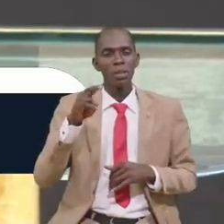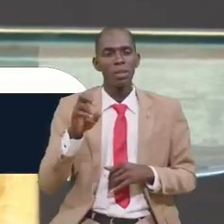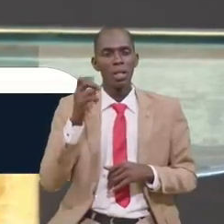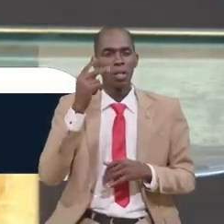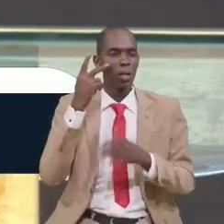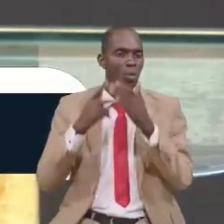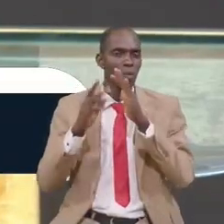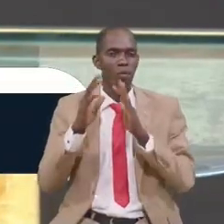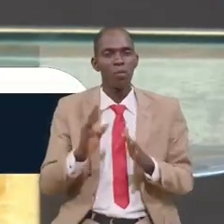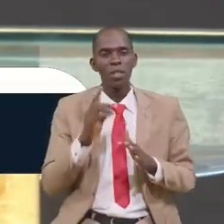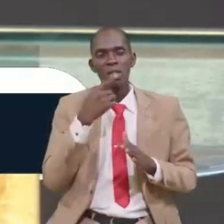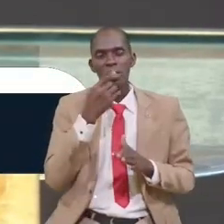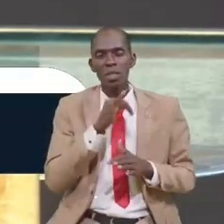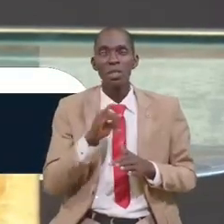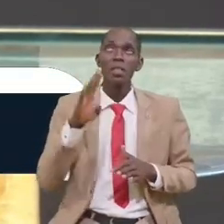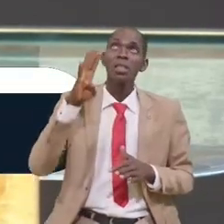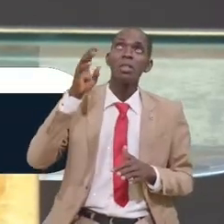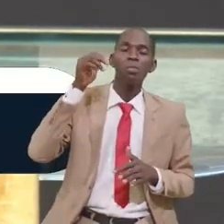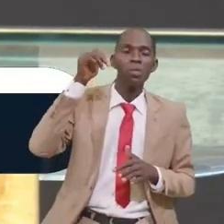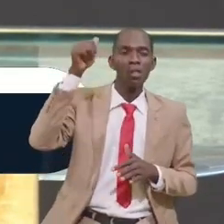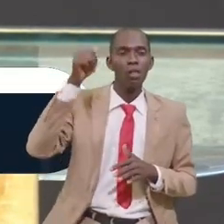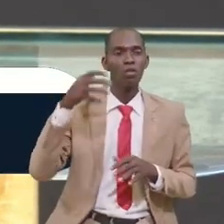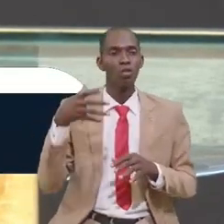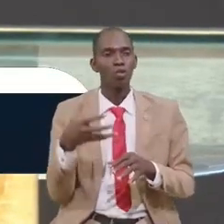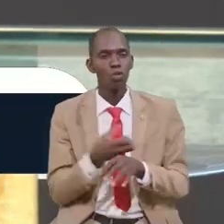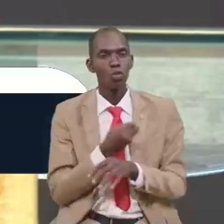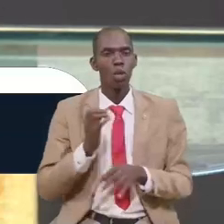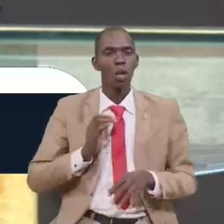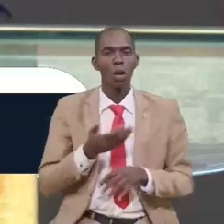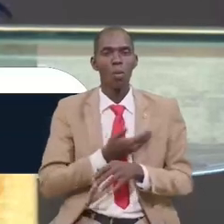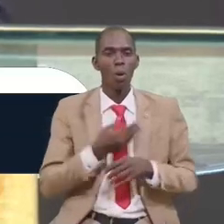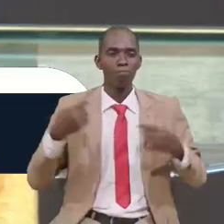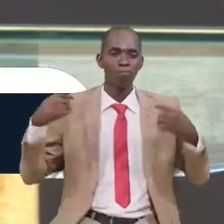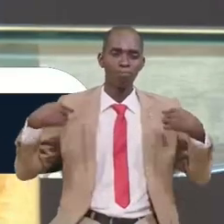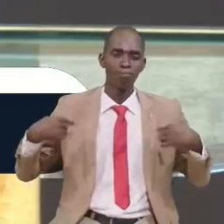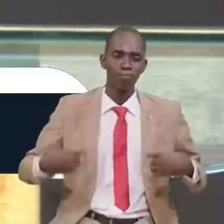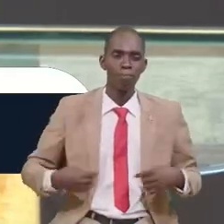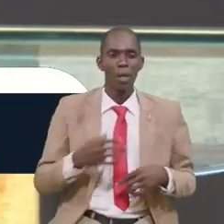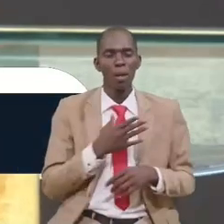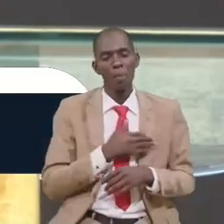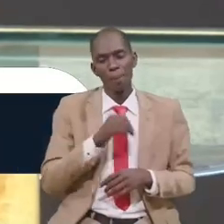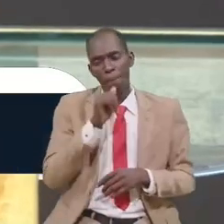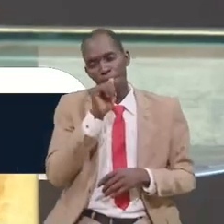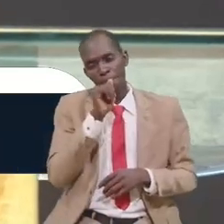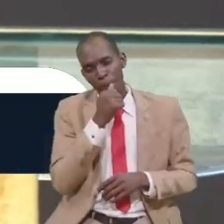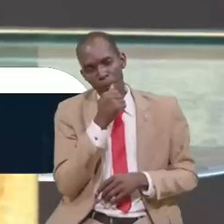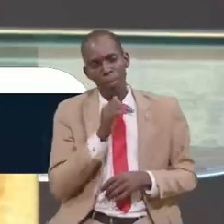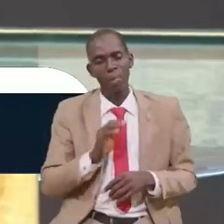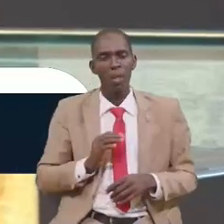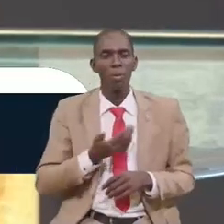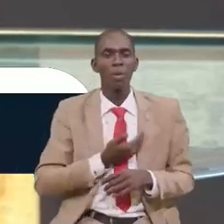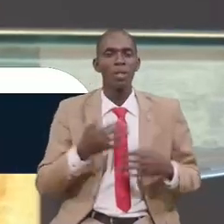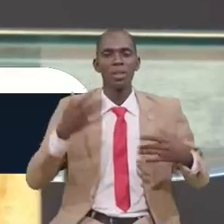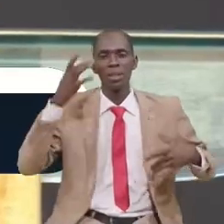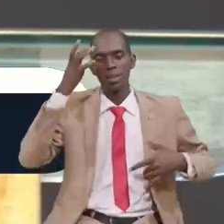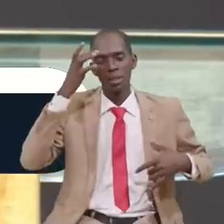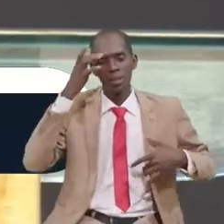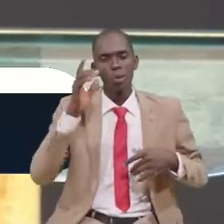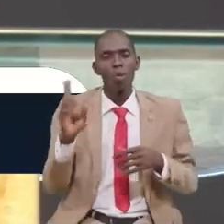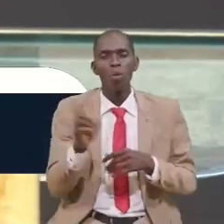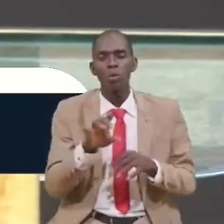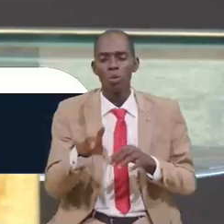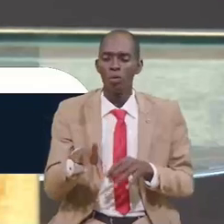il a pris nos infirmités et il s'est chargé de nos maladies. Où est-ce que